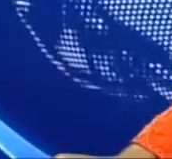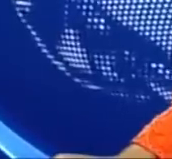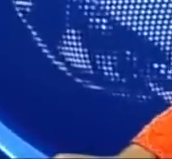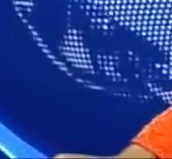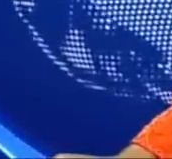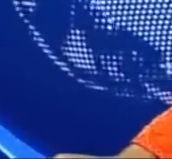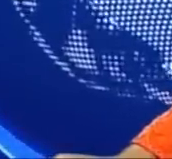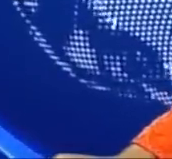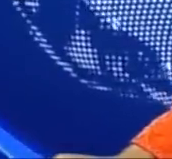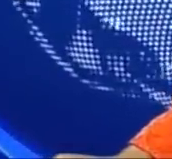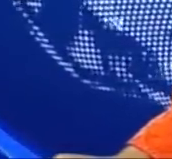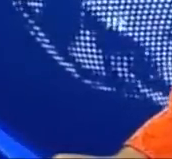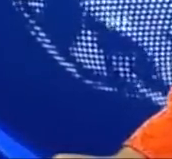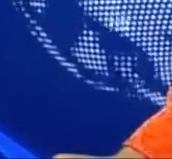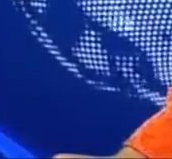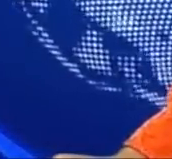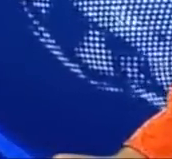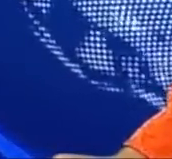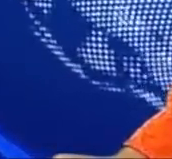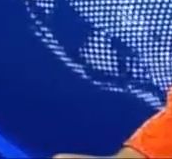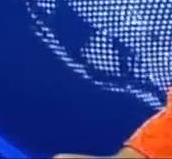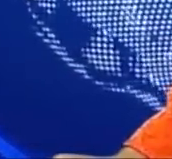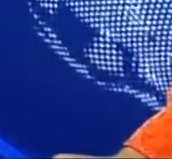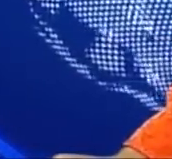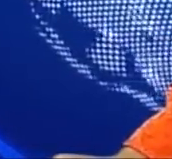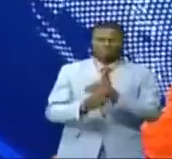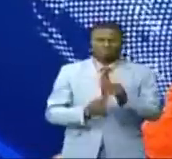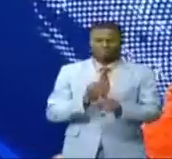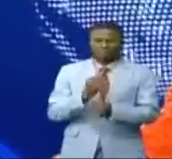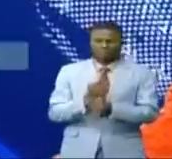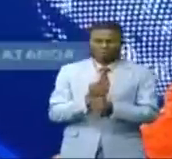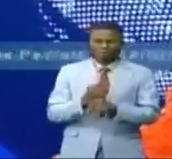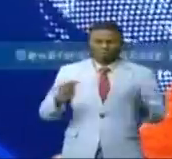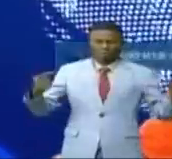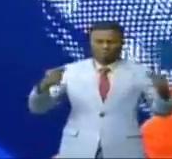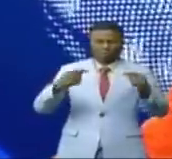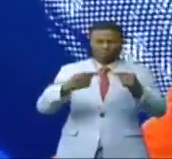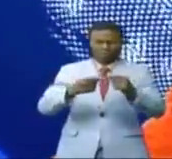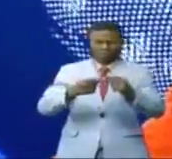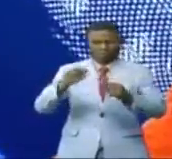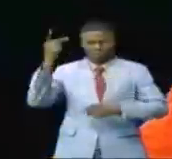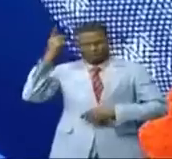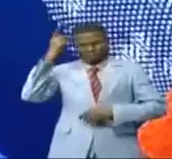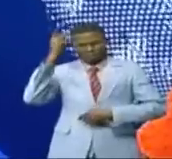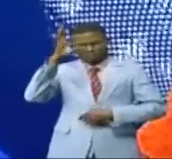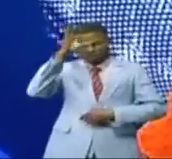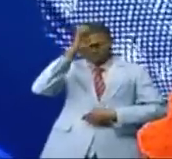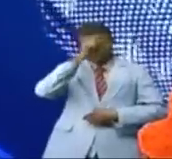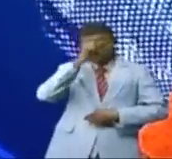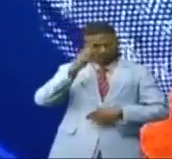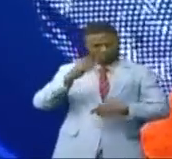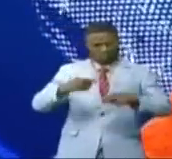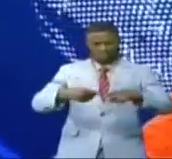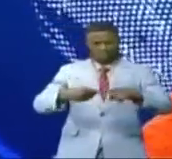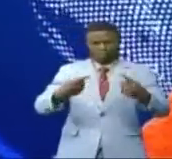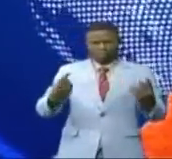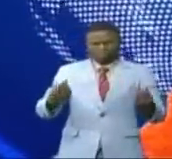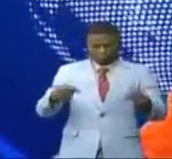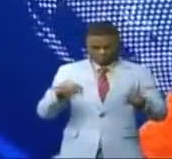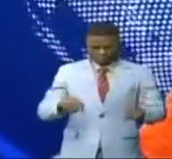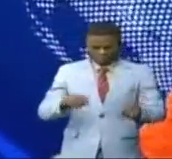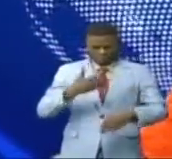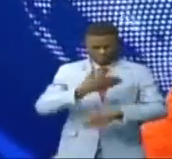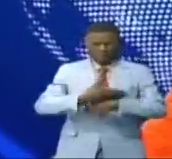abandonné depuis plus de quatre ans la ligne kinshasa bandundu ville de la fibre optique confectionnés et finalement